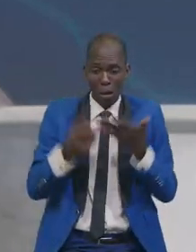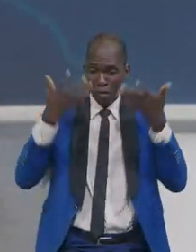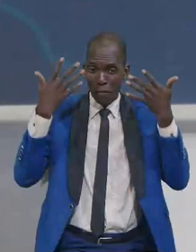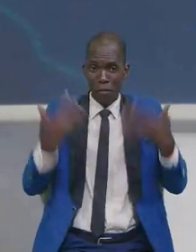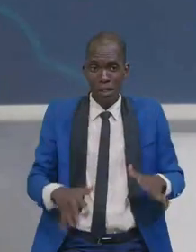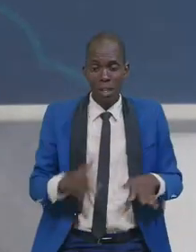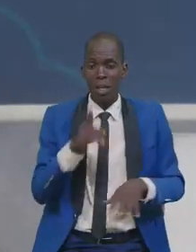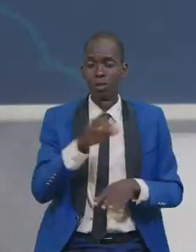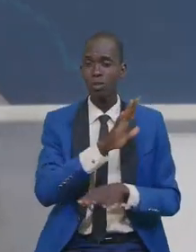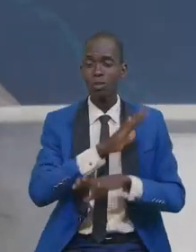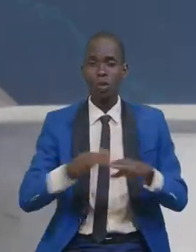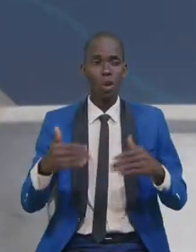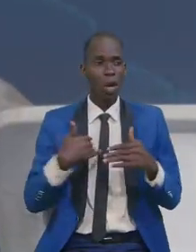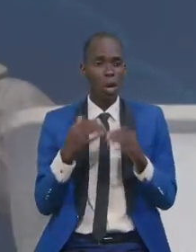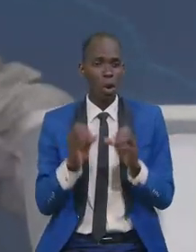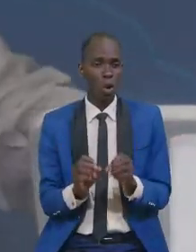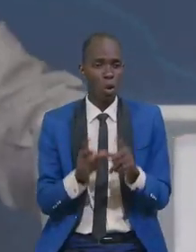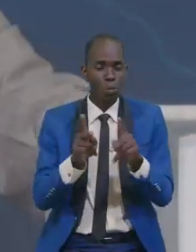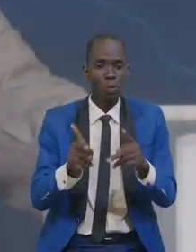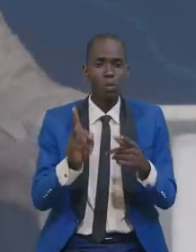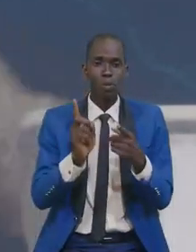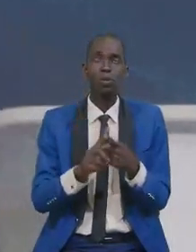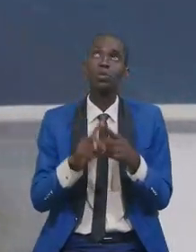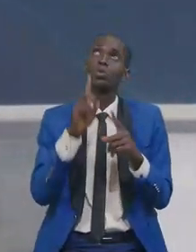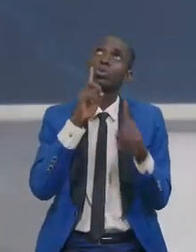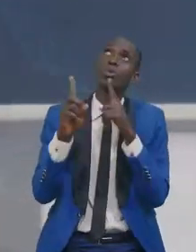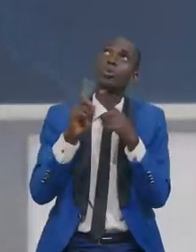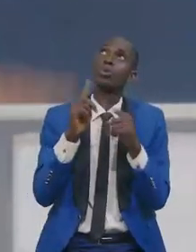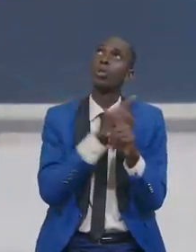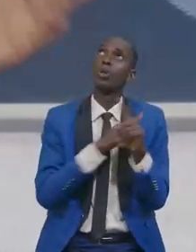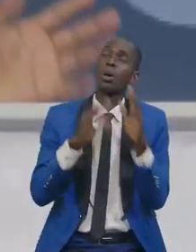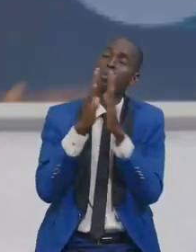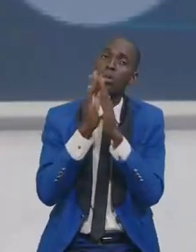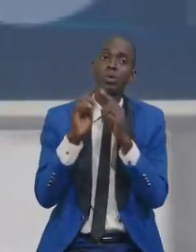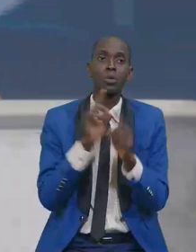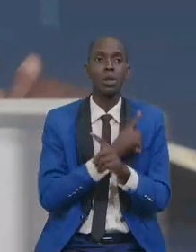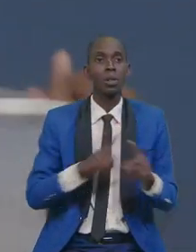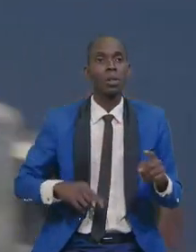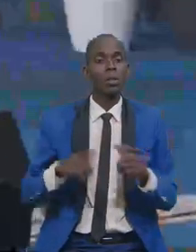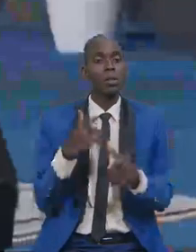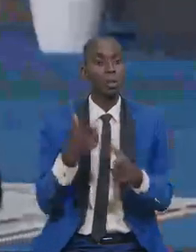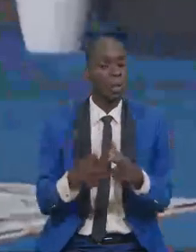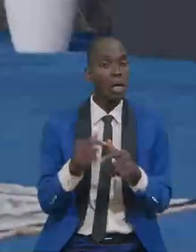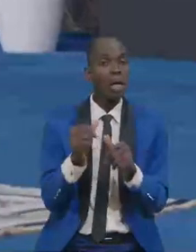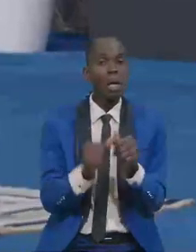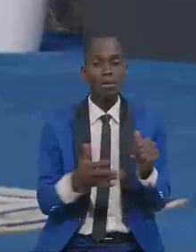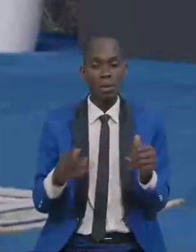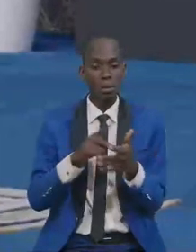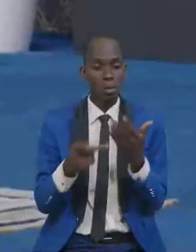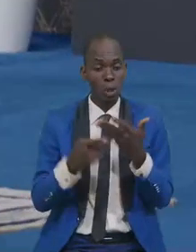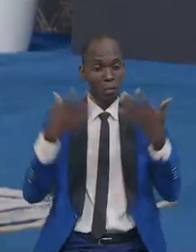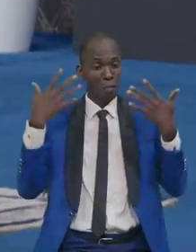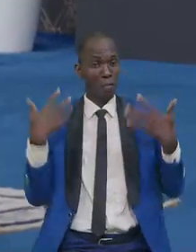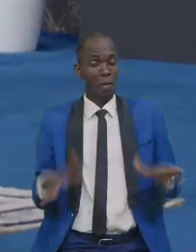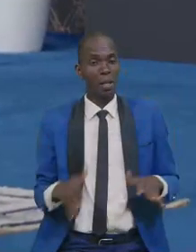que tu n'aies aucune chance de dire, de parler au Seigneur. Et tout est fait, tout passe